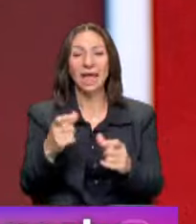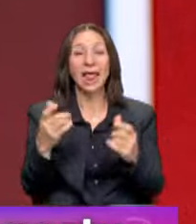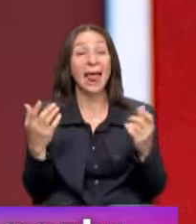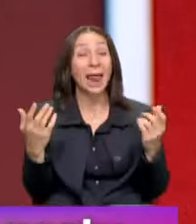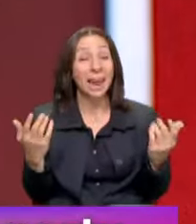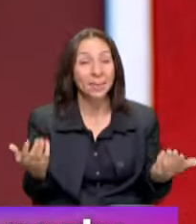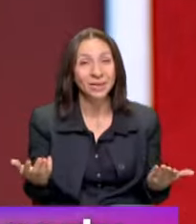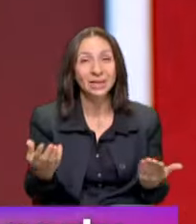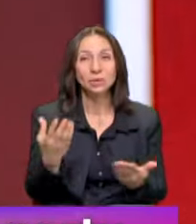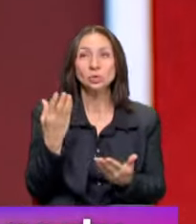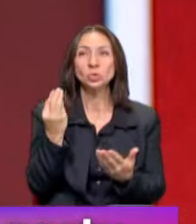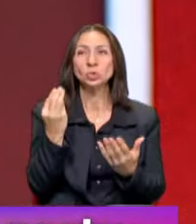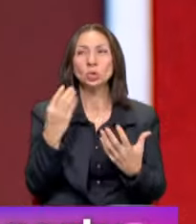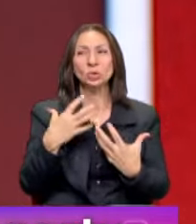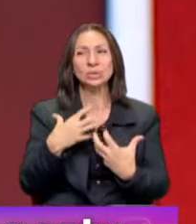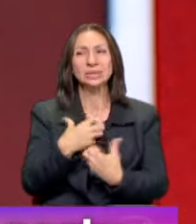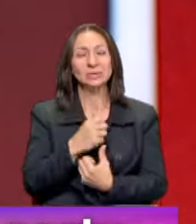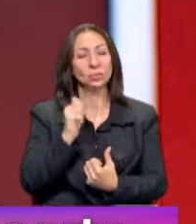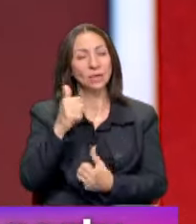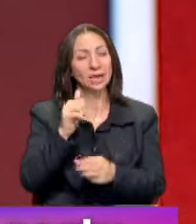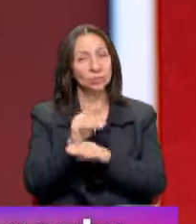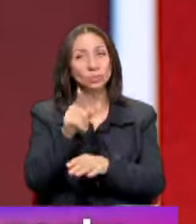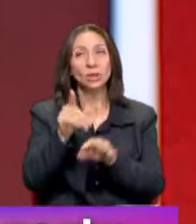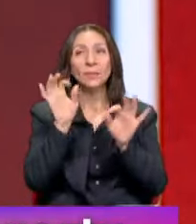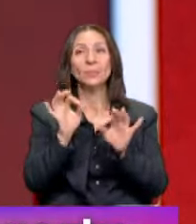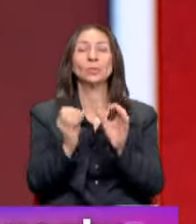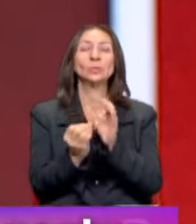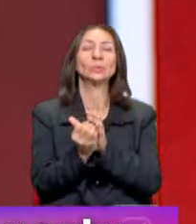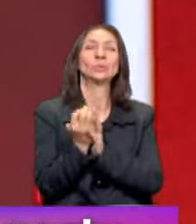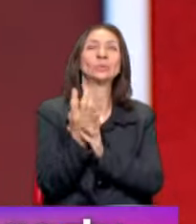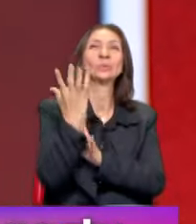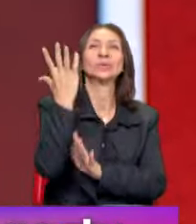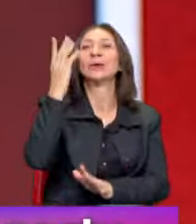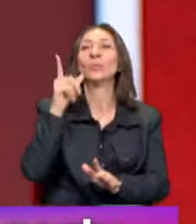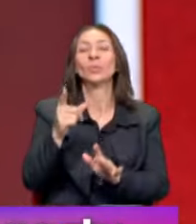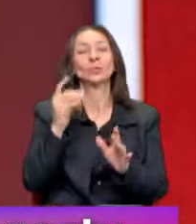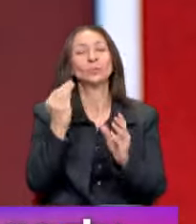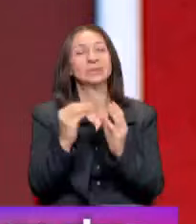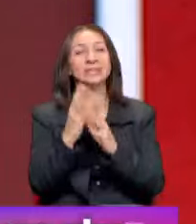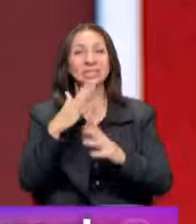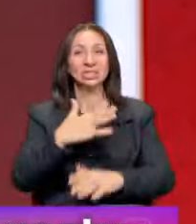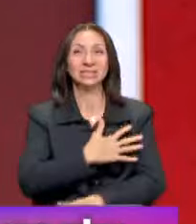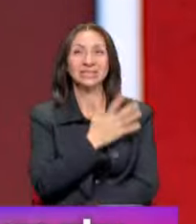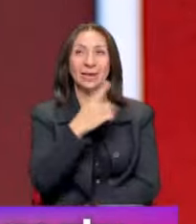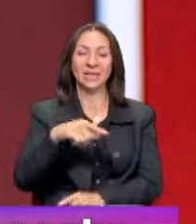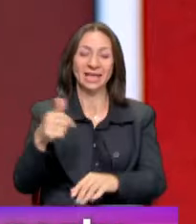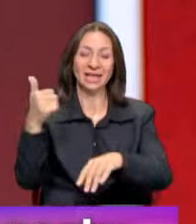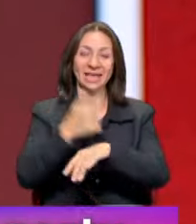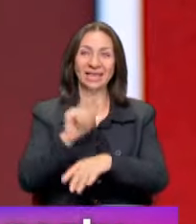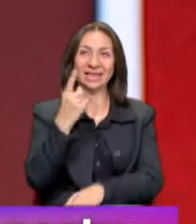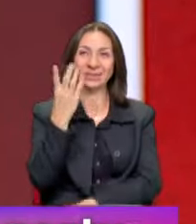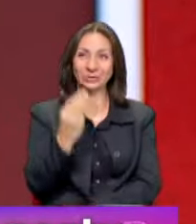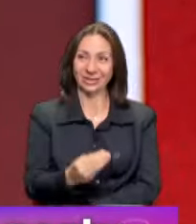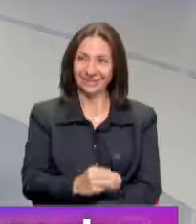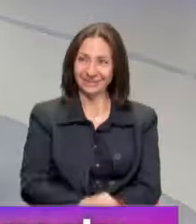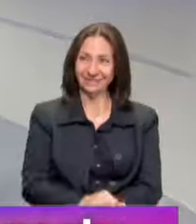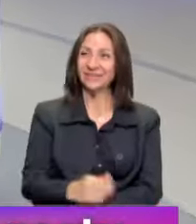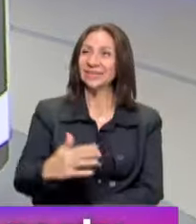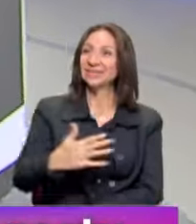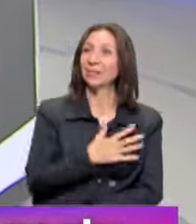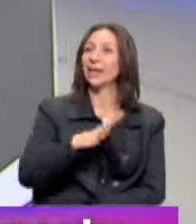Elbette ki çok kara günler yaşıyoruz ama bunun sonu muhakkak aydınlık o aydınlık da Cumhuriyet Halk Partisi'nin iktidarında olacak Eee